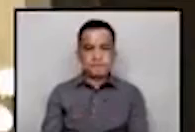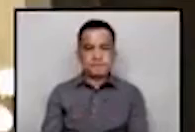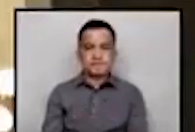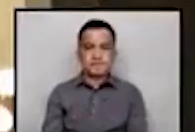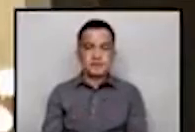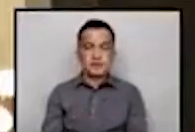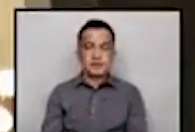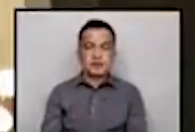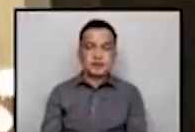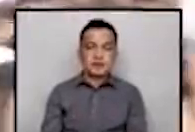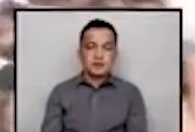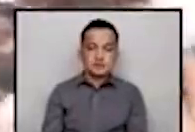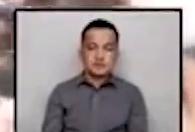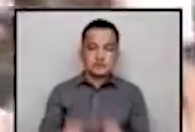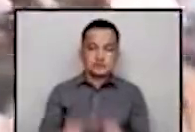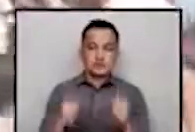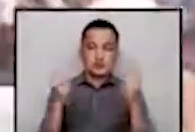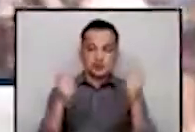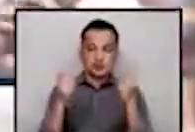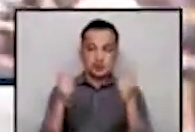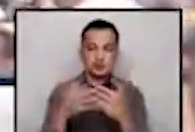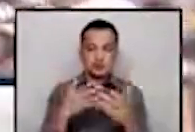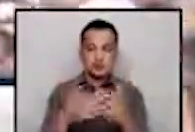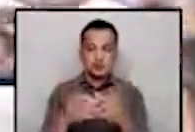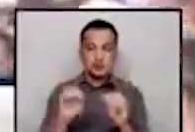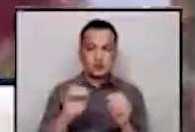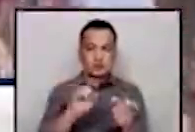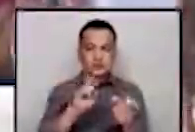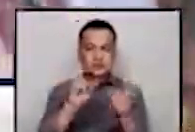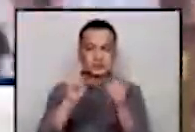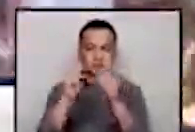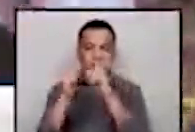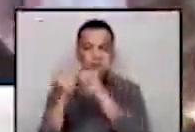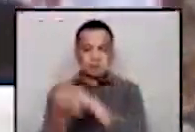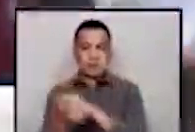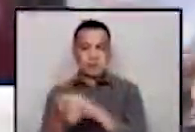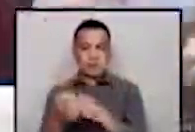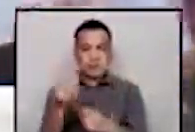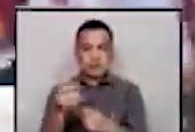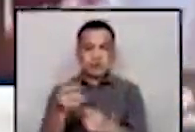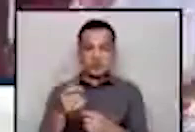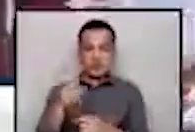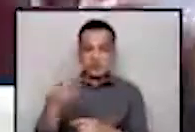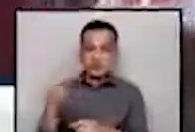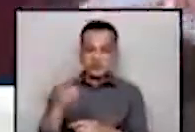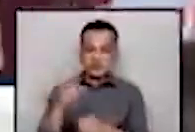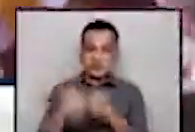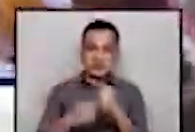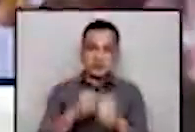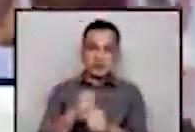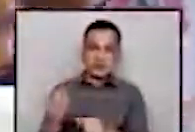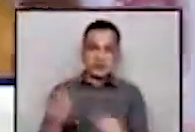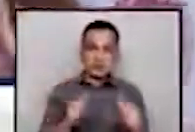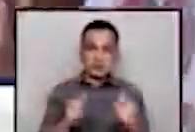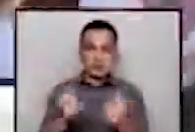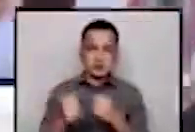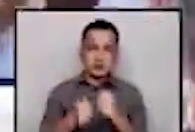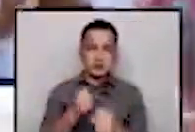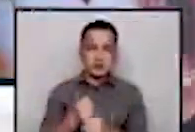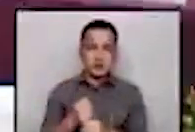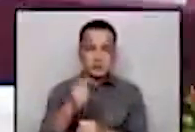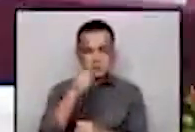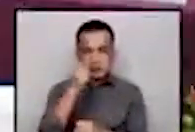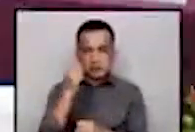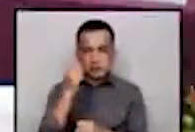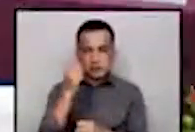Tuloy ang selebrasyon kahit walang traslasyon. Kasunod ito ng muling kanselasyon ng taunang aktibidad ngayong taon dahil pa rin sa